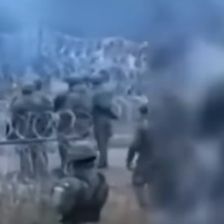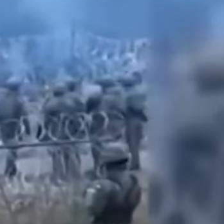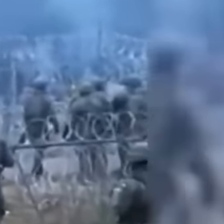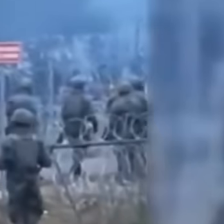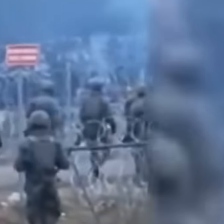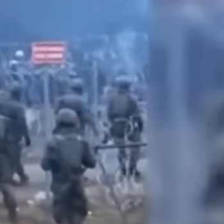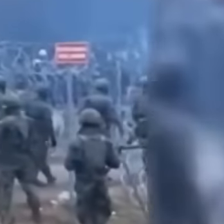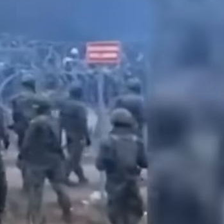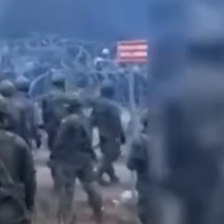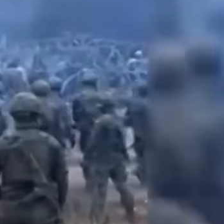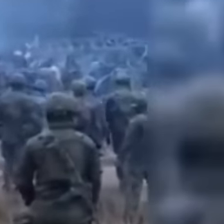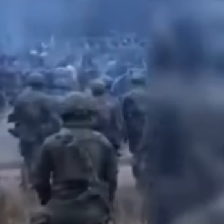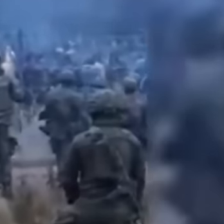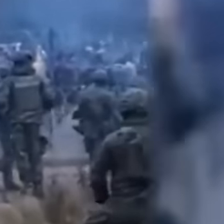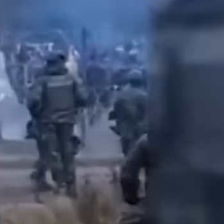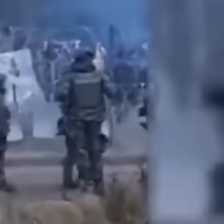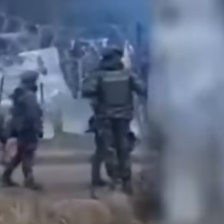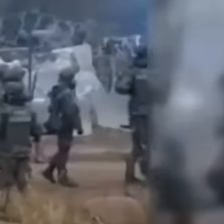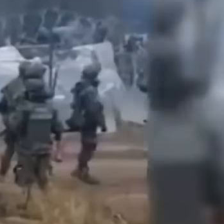stawiała.